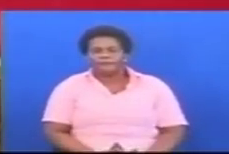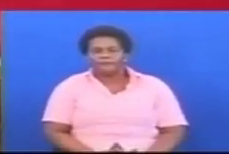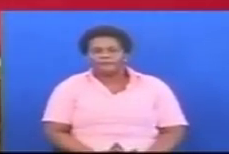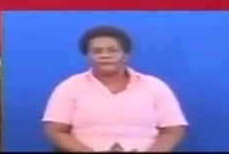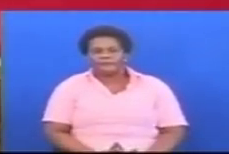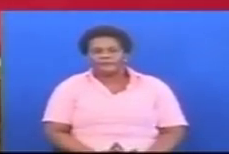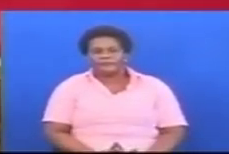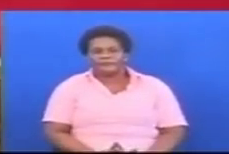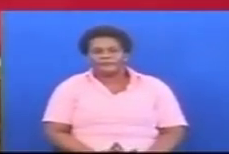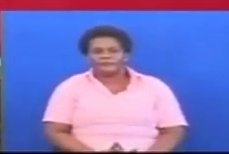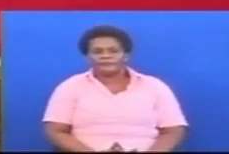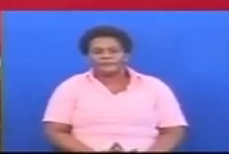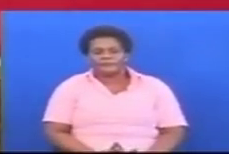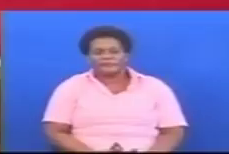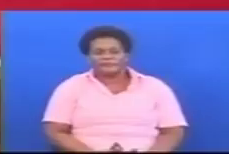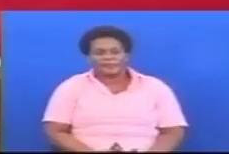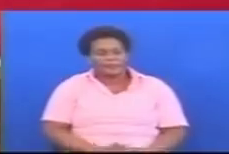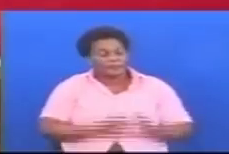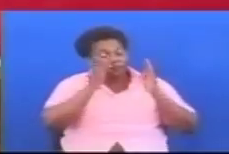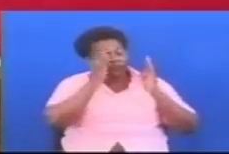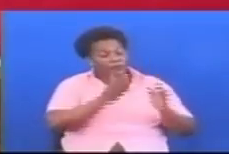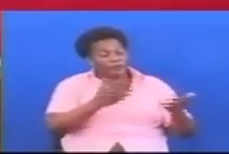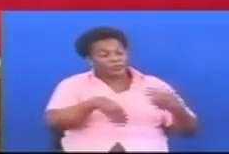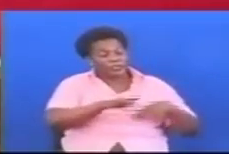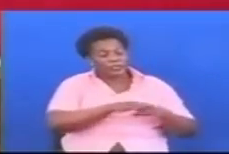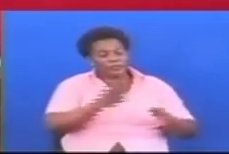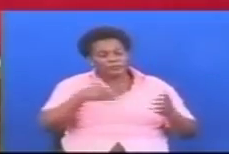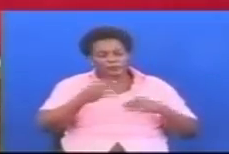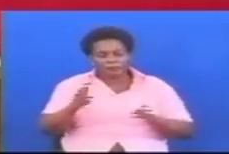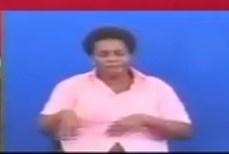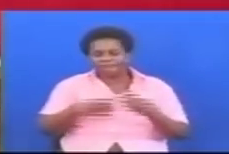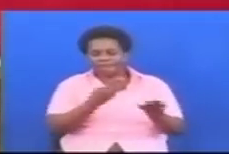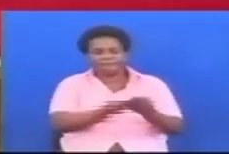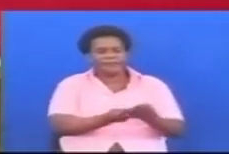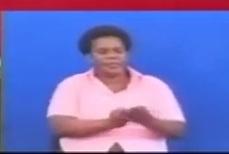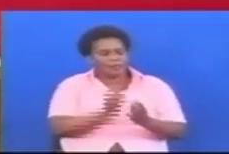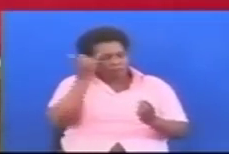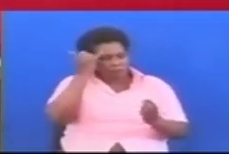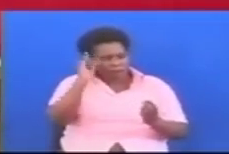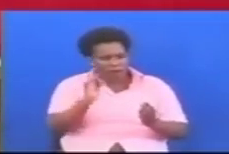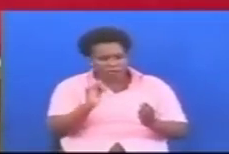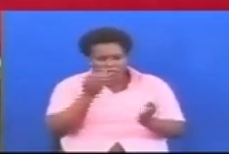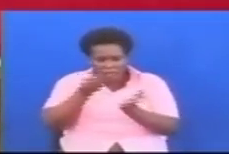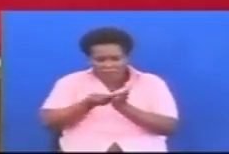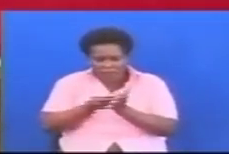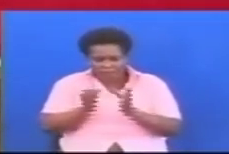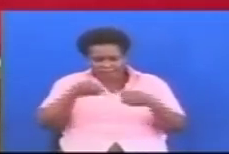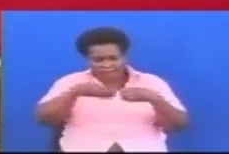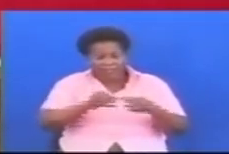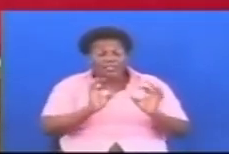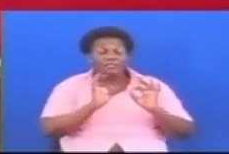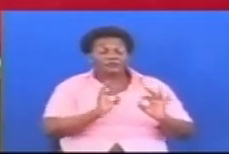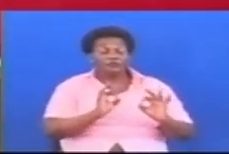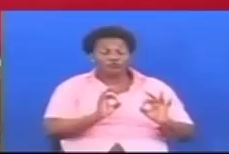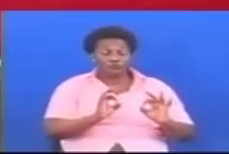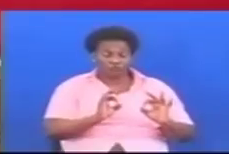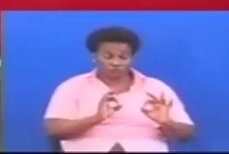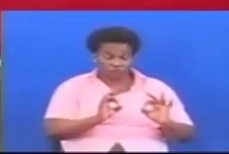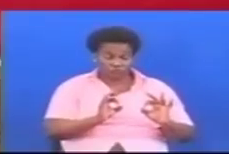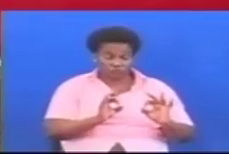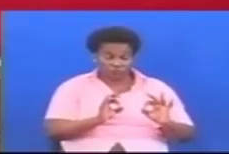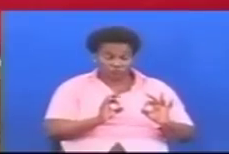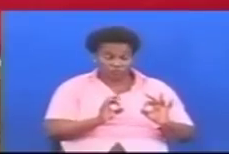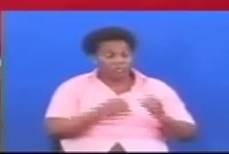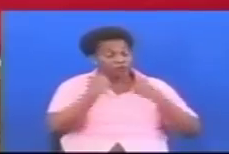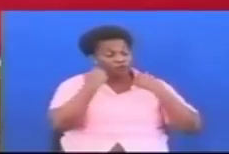Mheshimiwa Mwenyekiti, naomba kuwasilisha maoni na ushauri kama ifuatavyo. Moja, kuimarisha kitengo cha fedha za ndani kwa ajili ya kutekeleza miradi ya